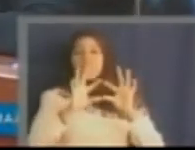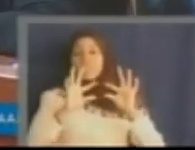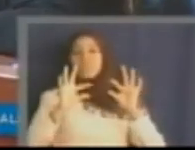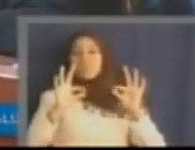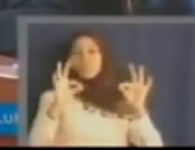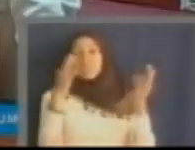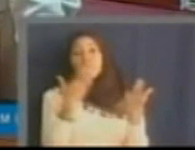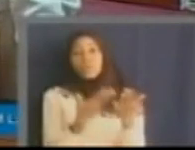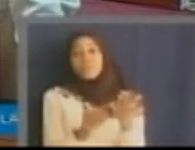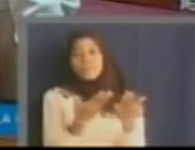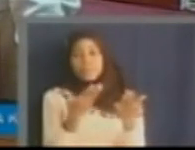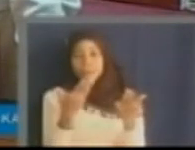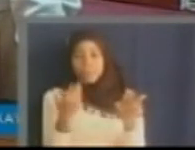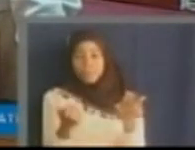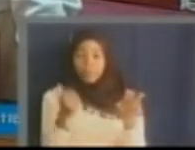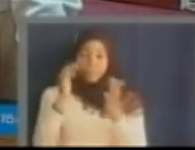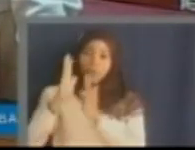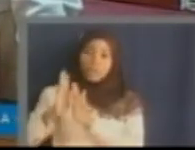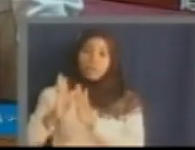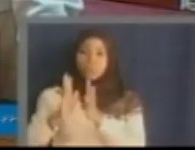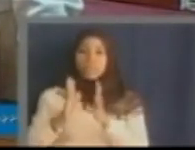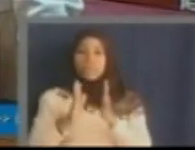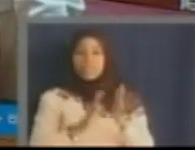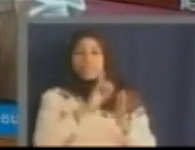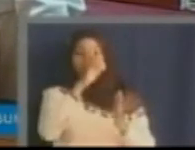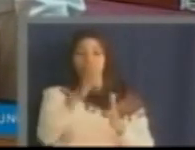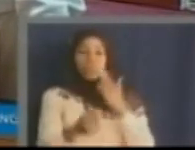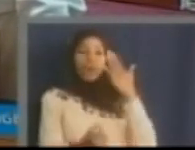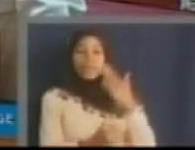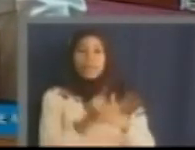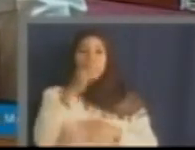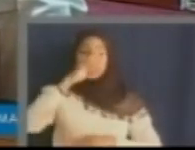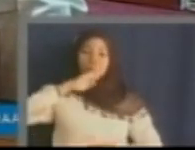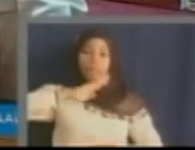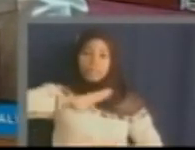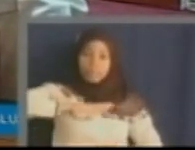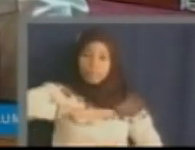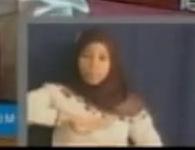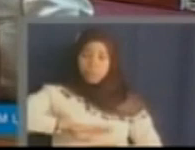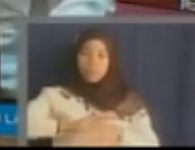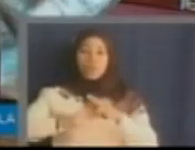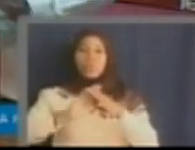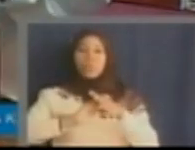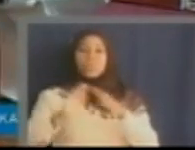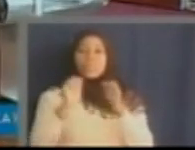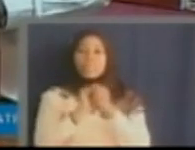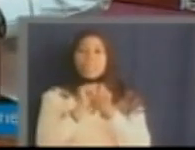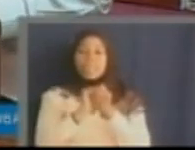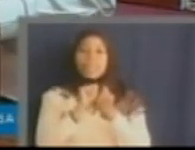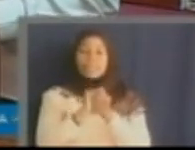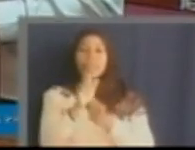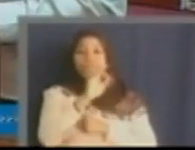sababu utaratibu ni kwamba inapotokea dharura juu ya jambo fulani, kwa mfano ilivyotokea